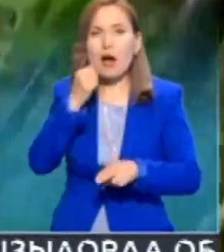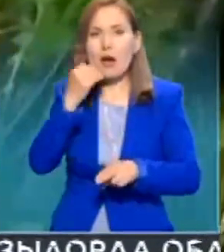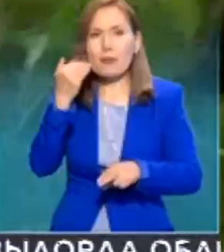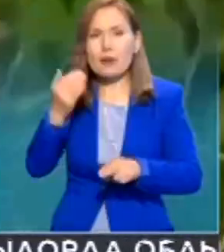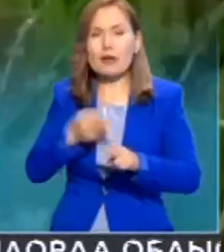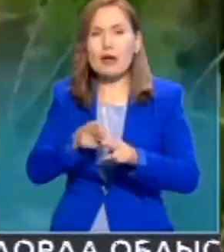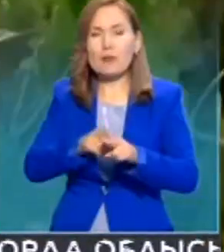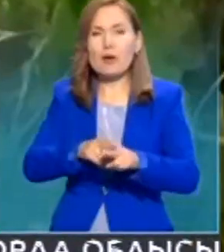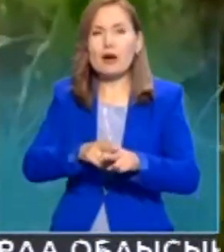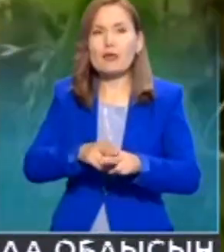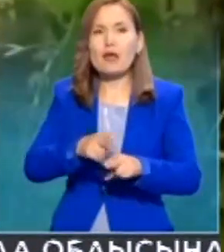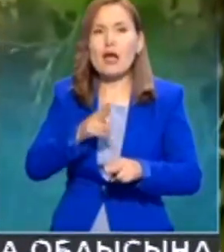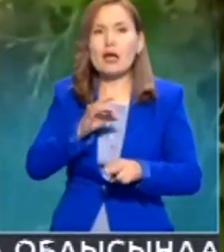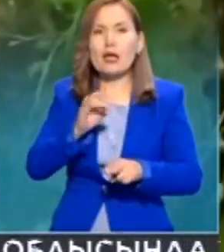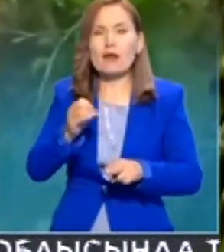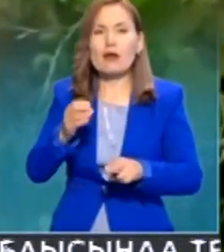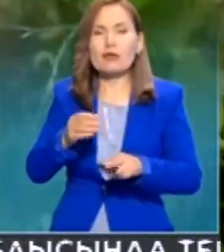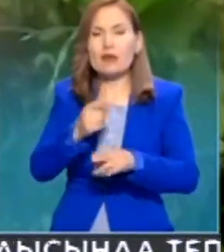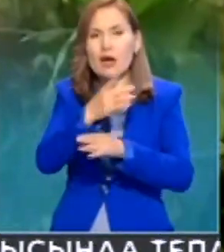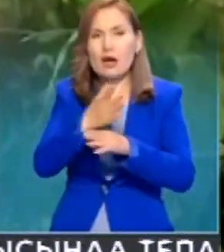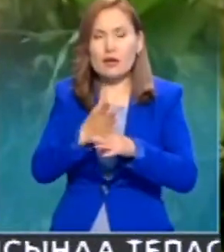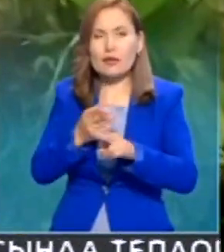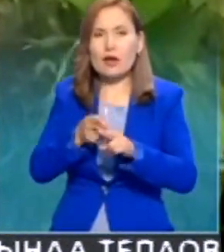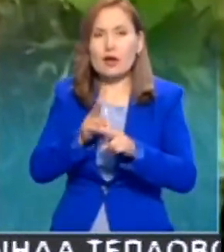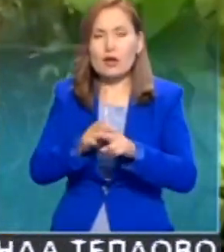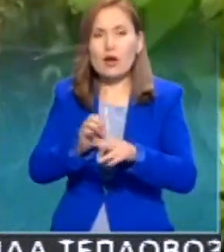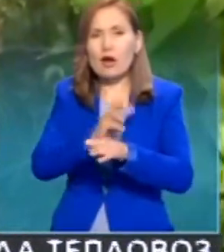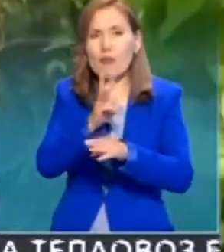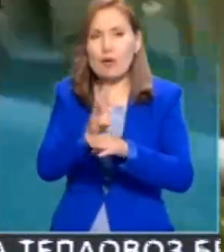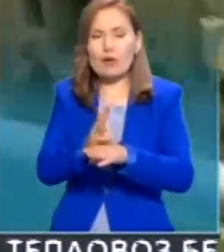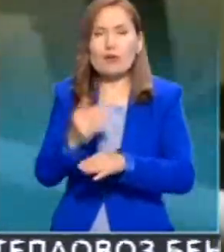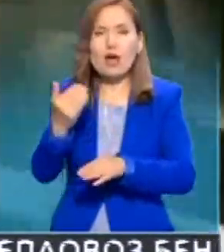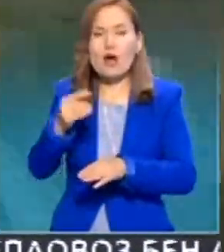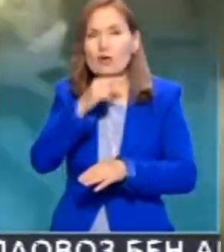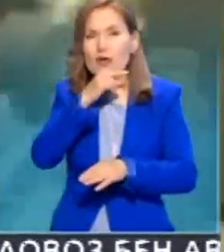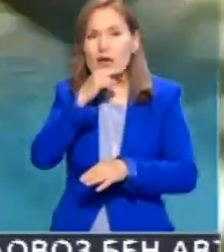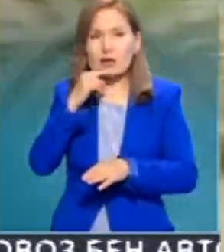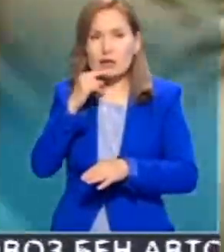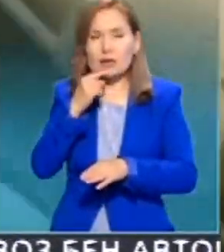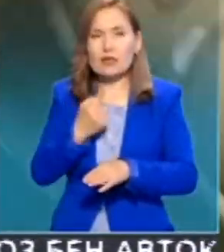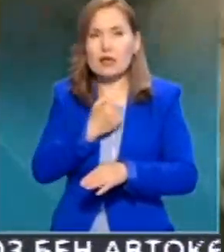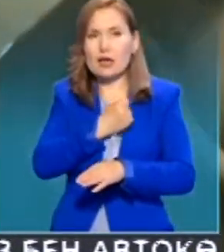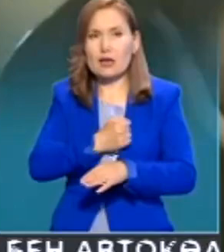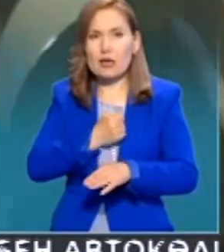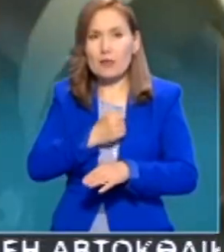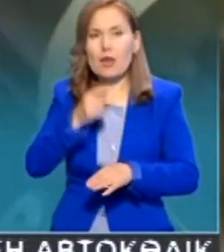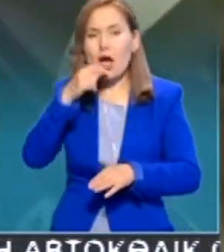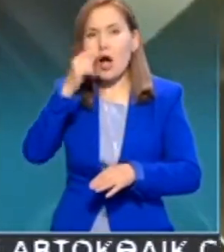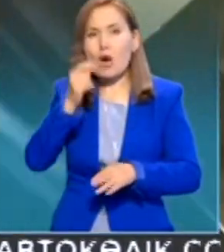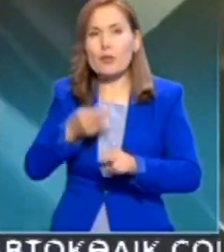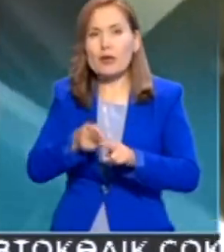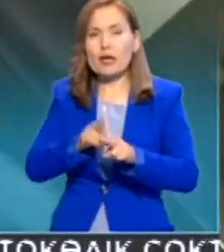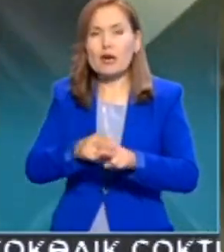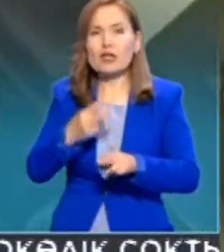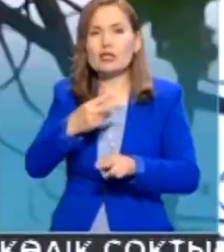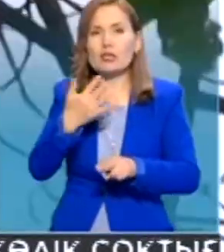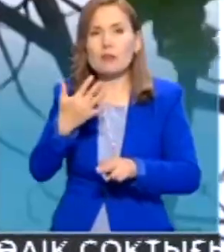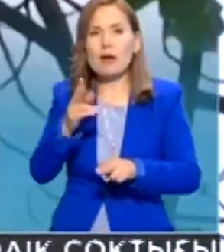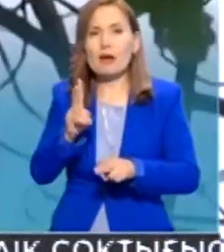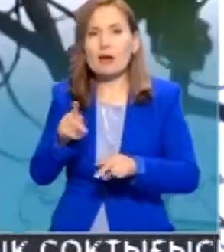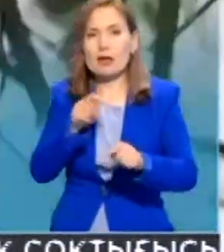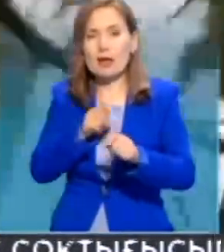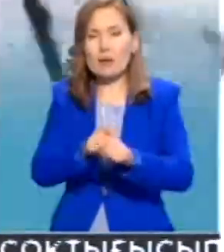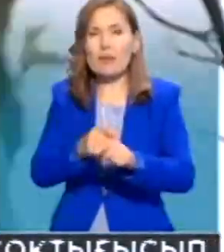Штаттардың Киевке мұндай зымырандық жүйе беру жоспарын арандатушылық әрекет деп айыптады. Қазір Украина күштері Американың снаряда 25 шақырымға